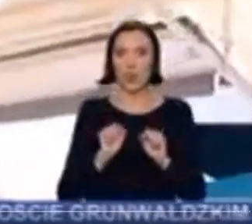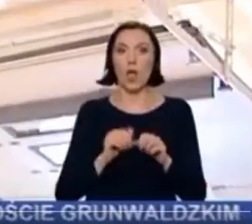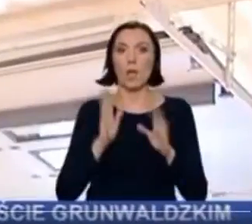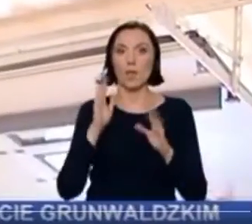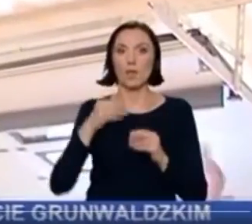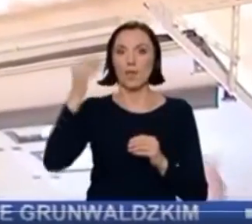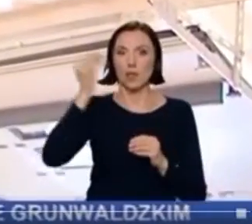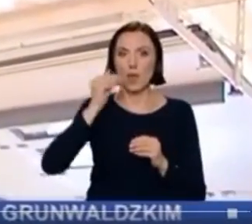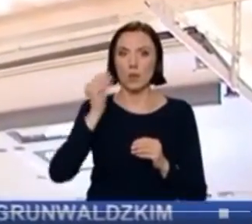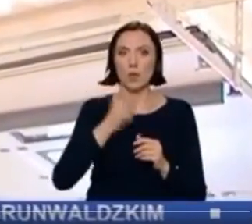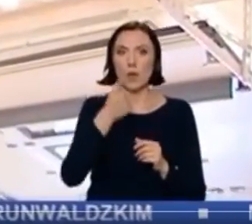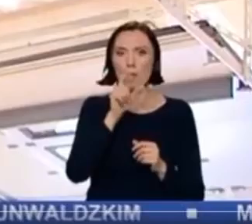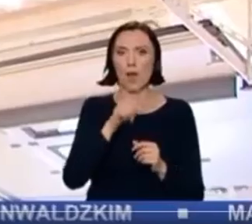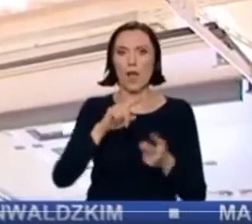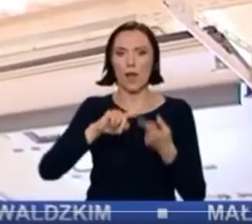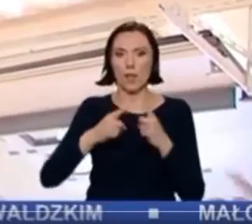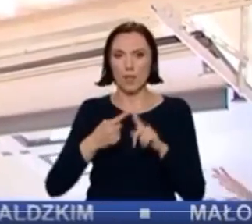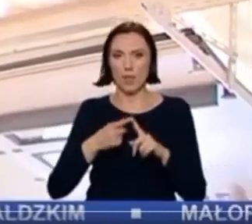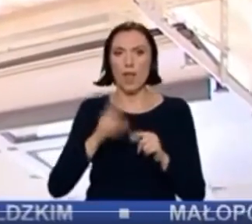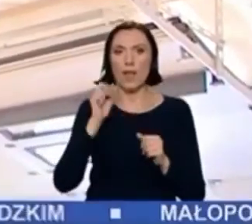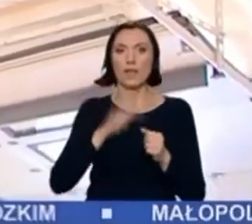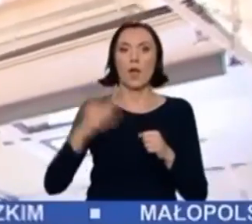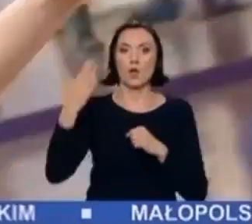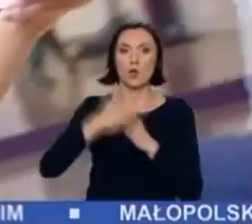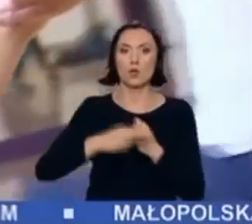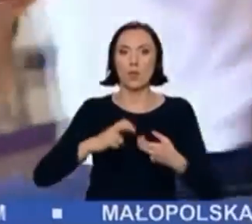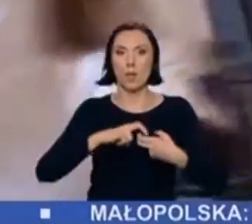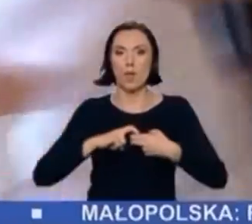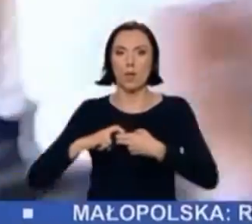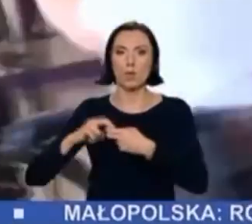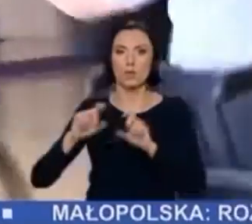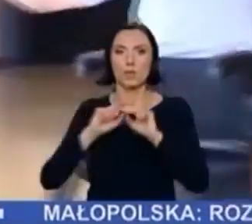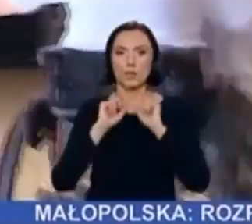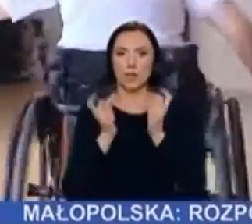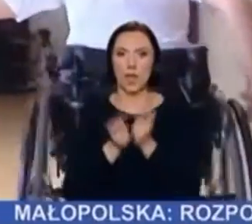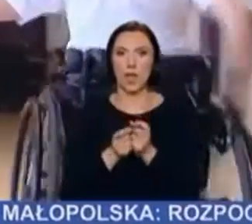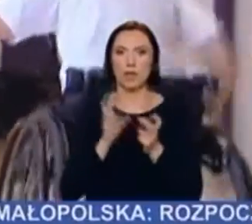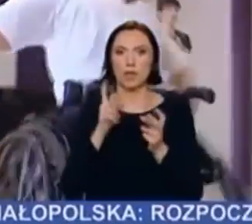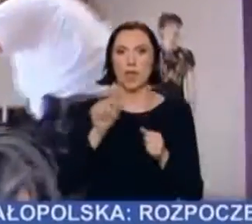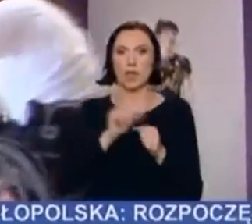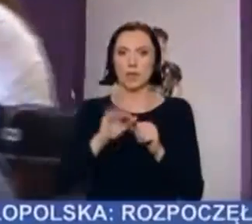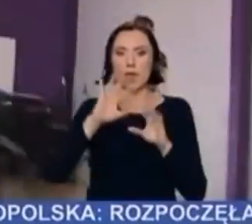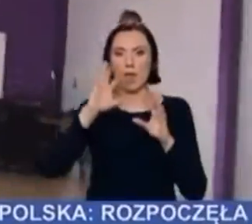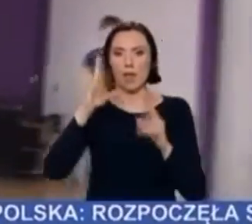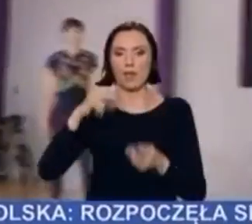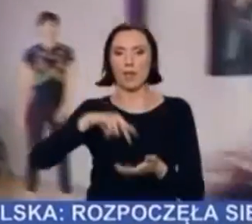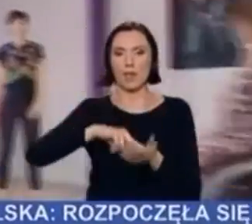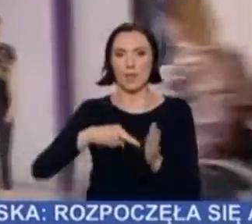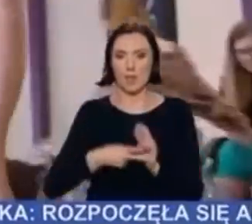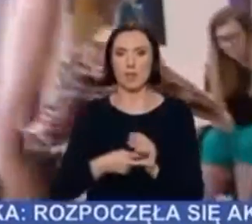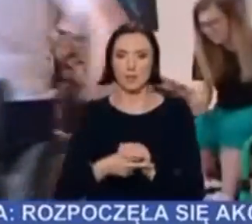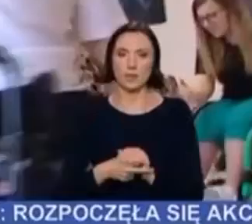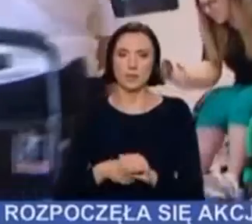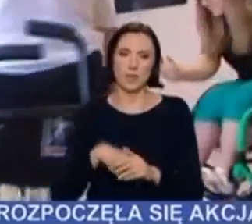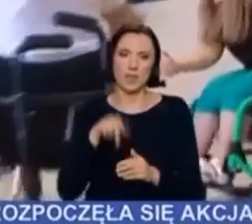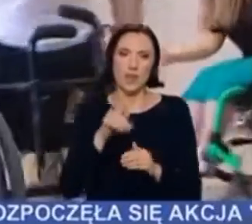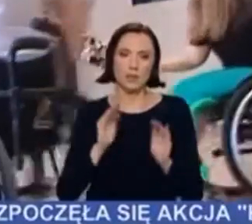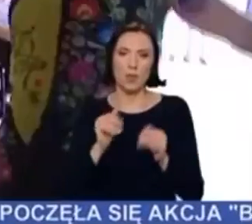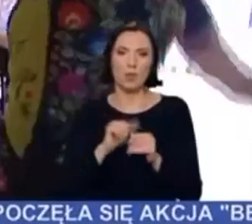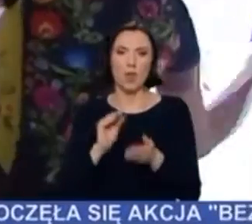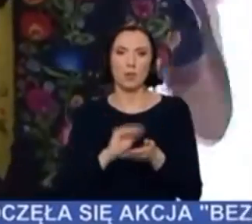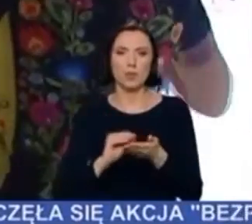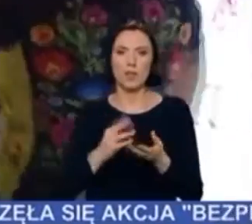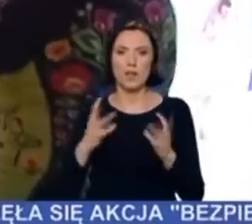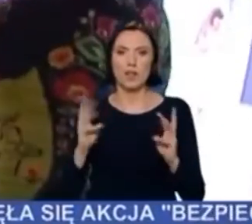potem nauka pojedynczych elementów, a na koniec połączenie ich w całość, która stworzy układ taneczny. Tak w skrócie można opisać warsztaty